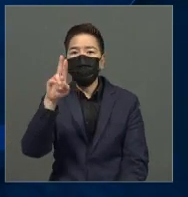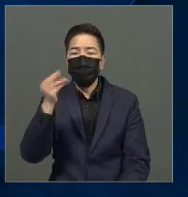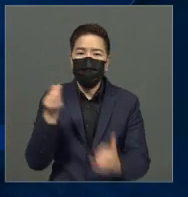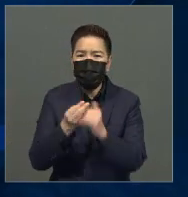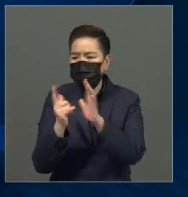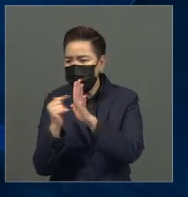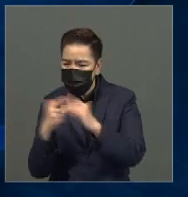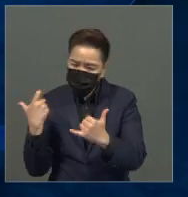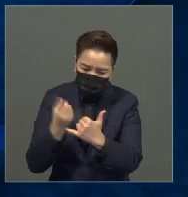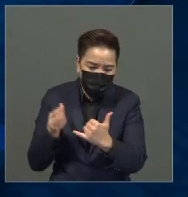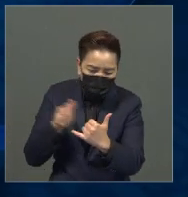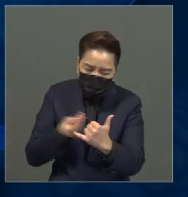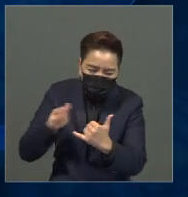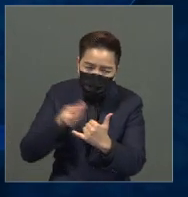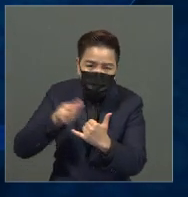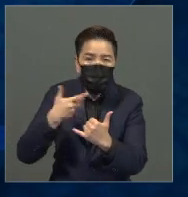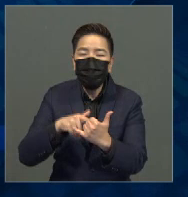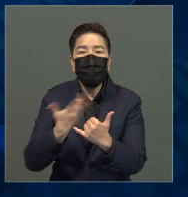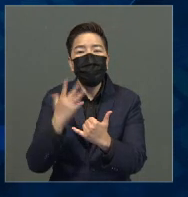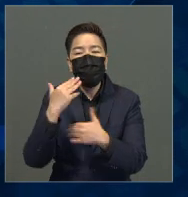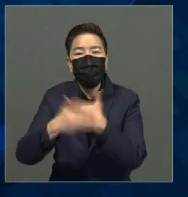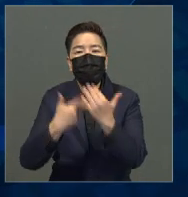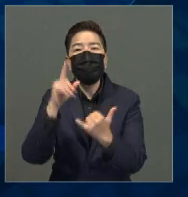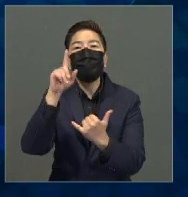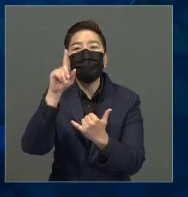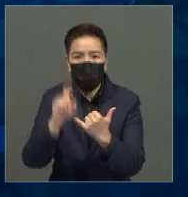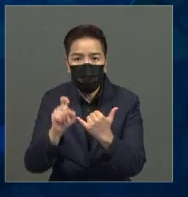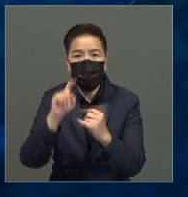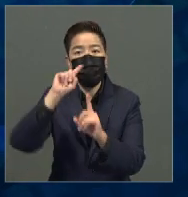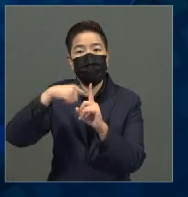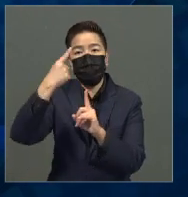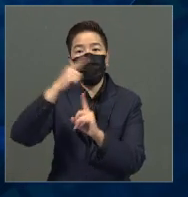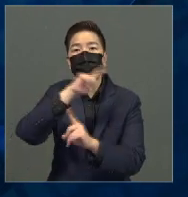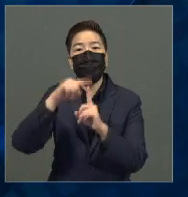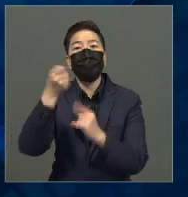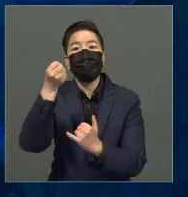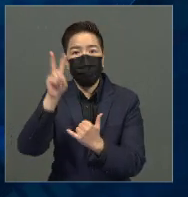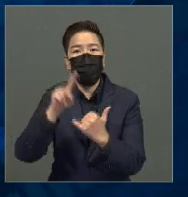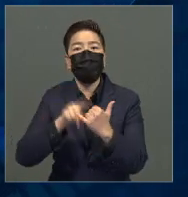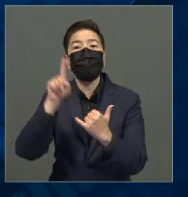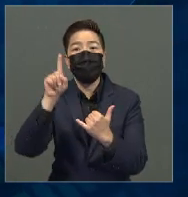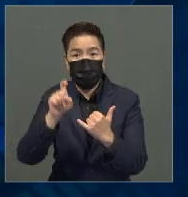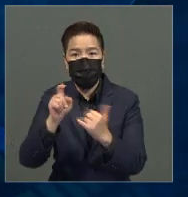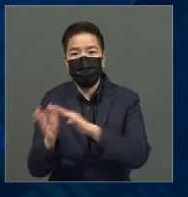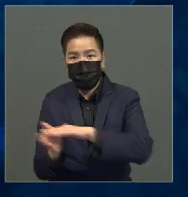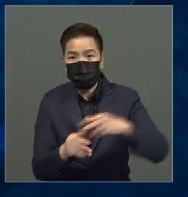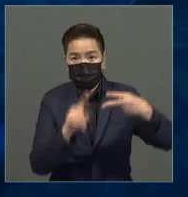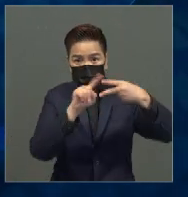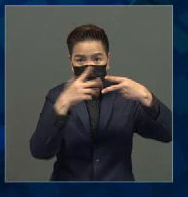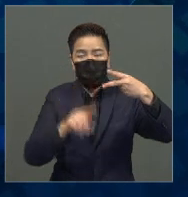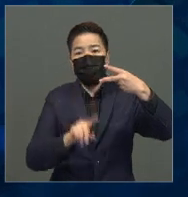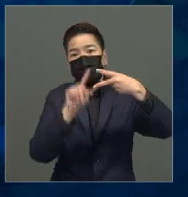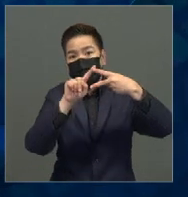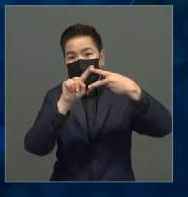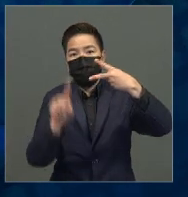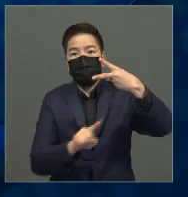หลายขนานเต็มที่ค่ะแต่ว่าท่านก็เสียชีวิตลงในวันที่ 12มกราคมค่ะอีกรายนึงนะคะที่